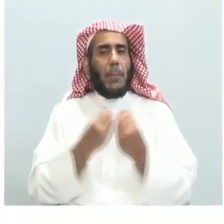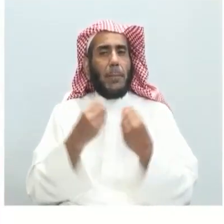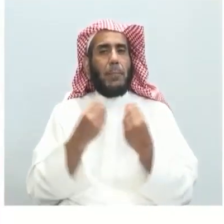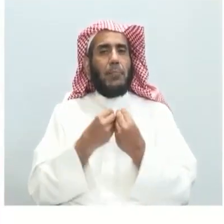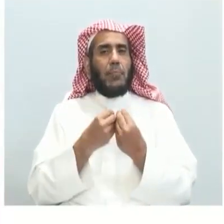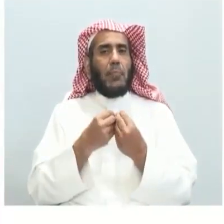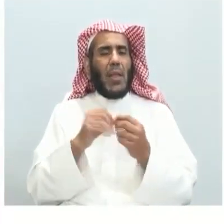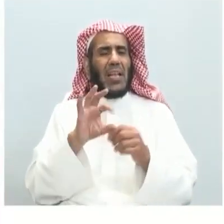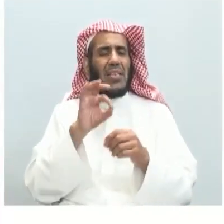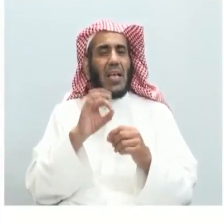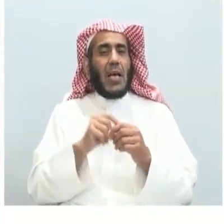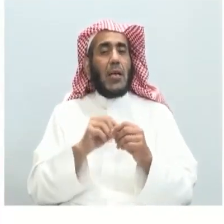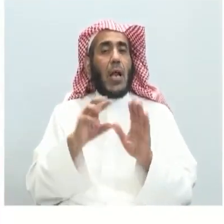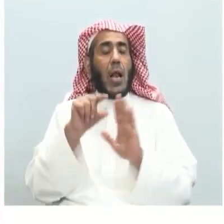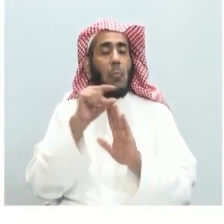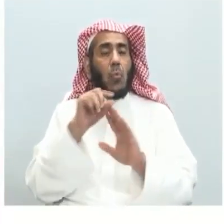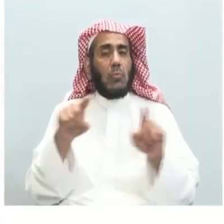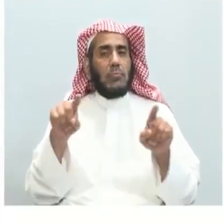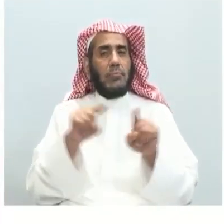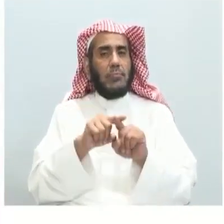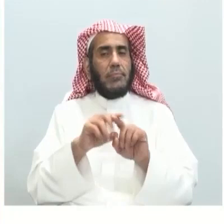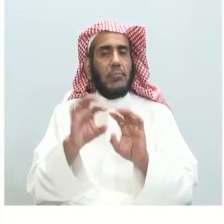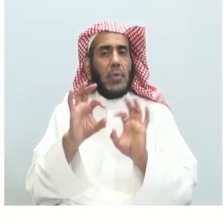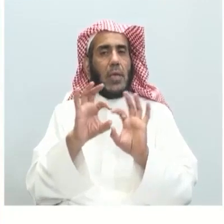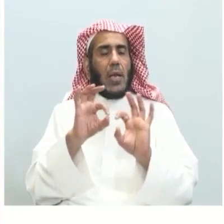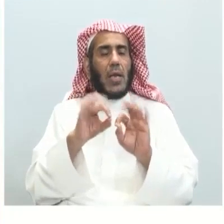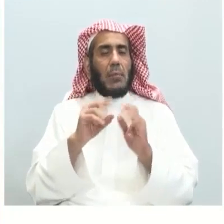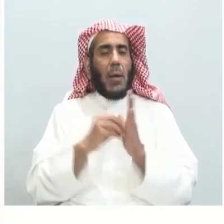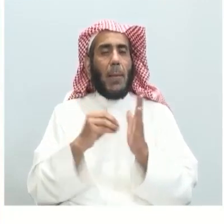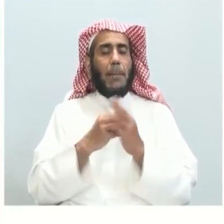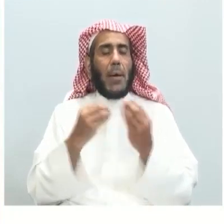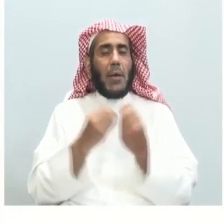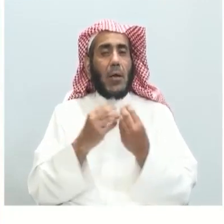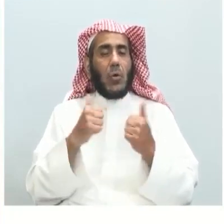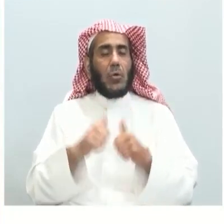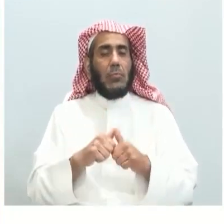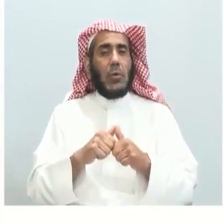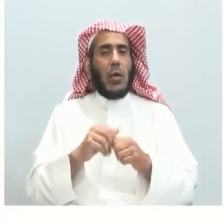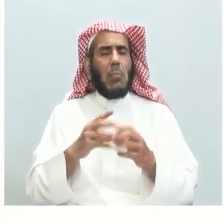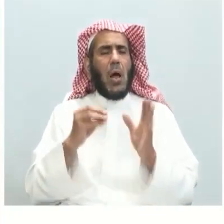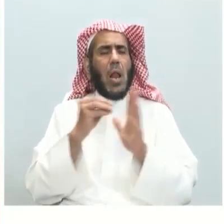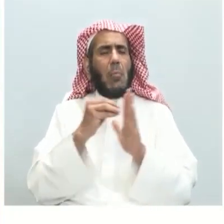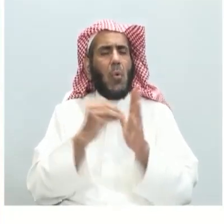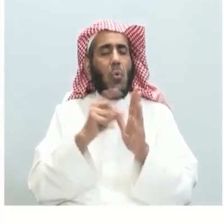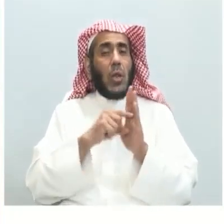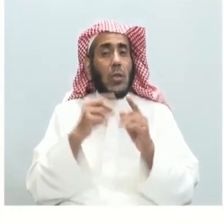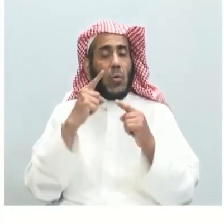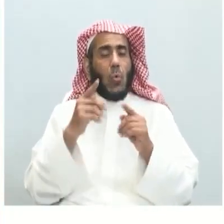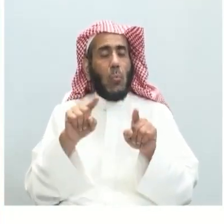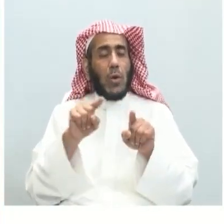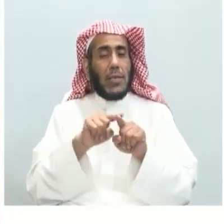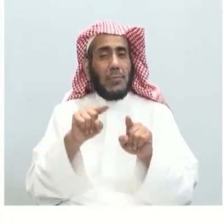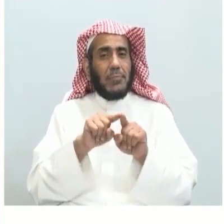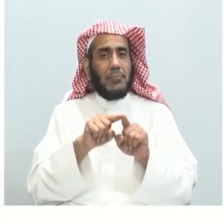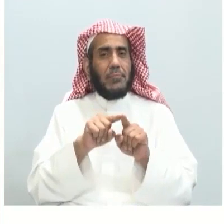لاختيار الموضوع المناسب للايات التي معنا ايها الطلاب والطالبات ما الموضوع الذي ترونه